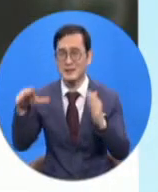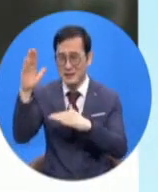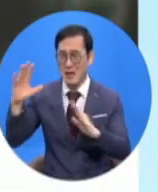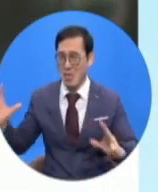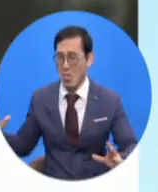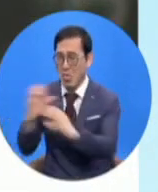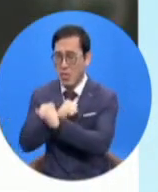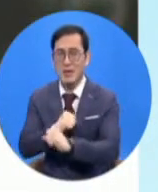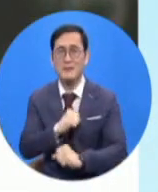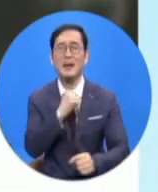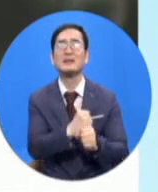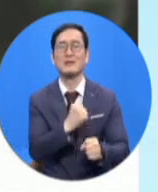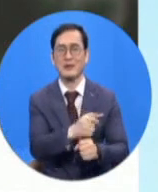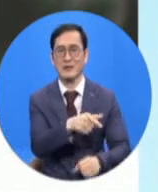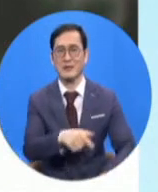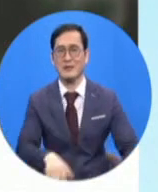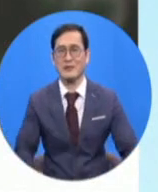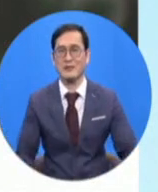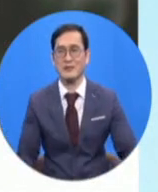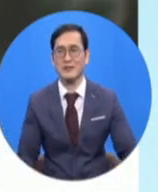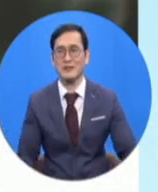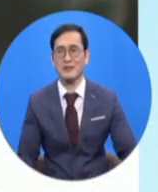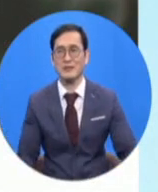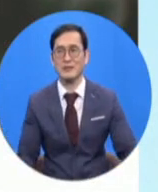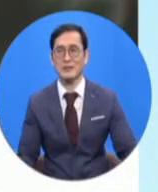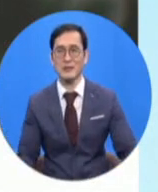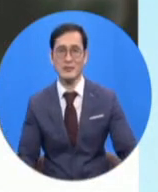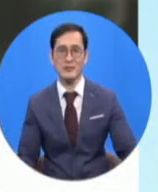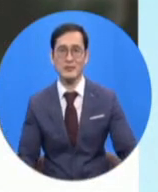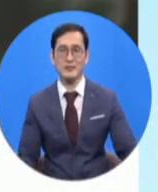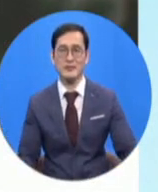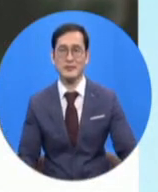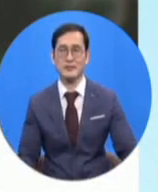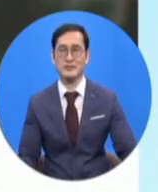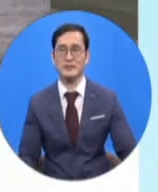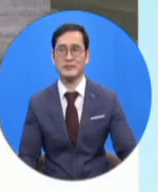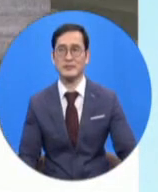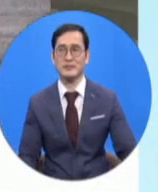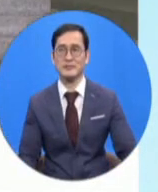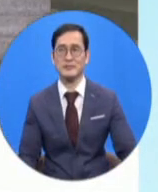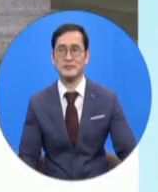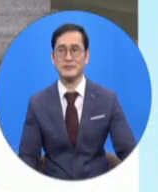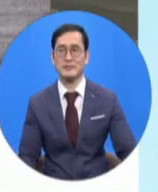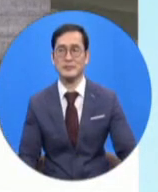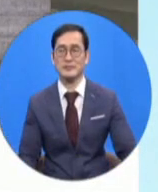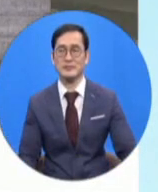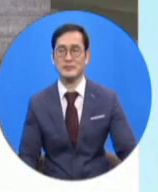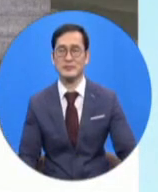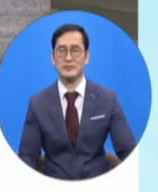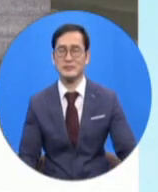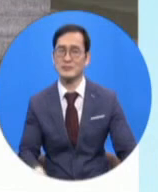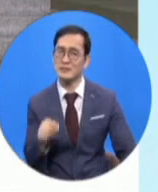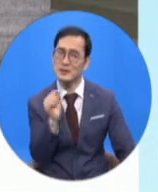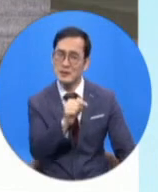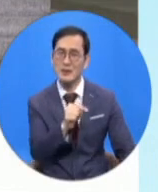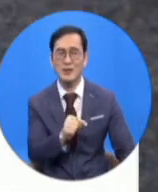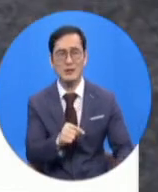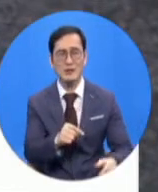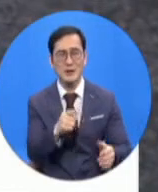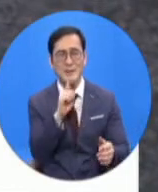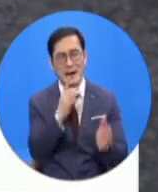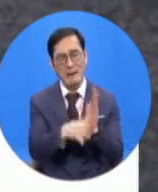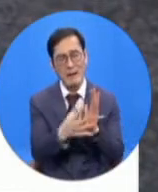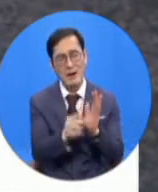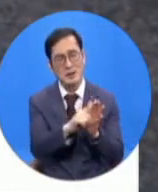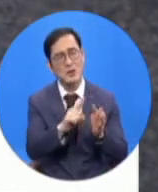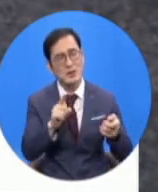과연 그렇다면 사선 목화 까지 했던 이번 광복절 기념식에서 하와 왜 이걸 사서 4 어느정도 조율 하지 않았는지